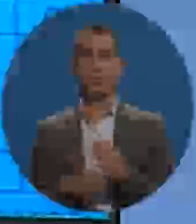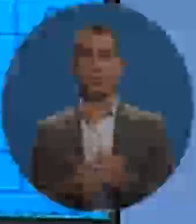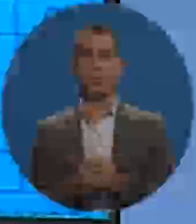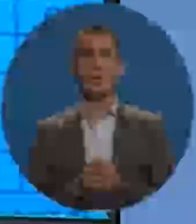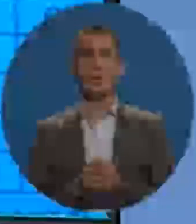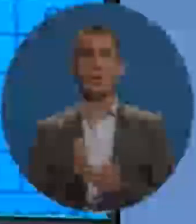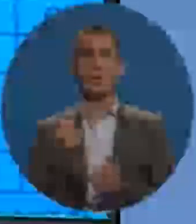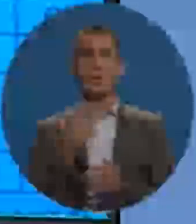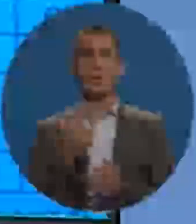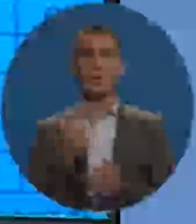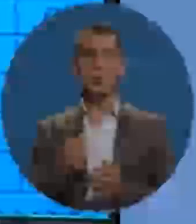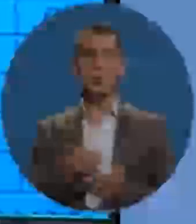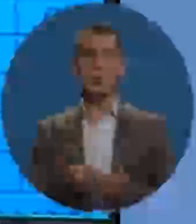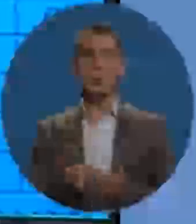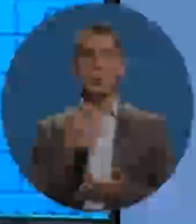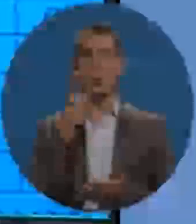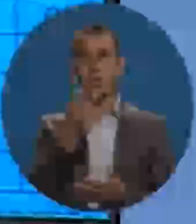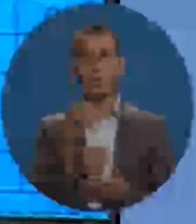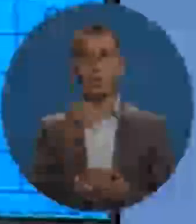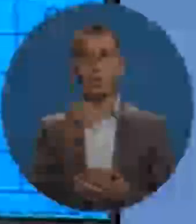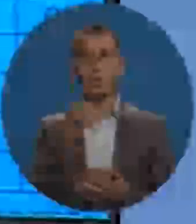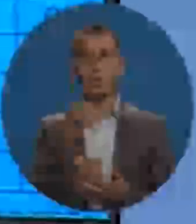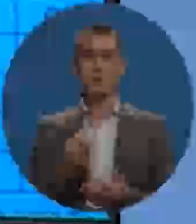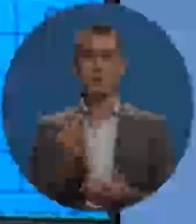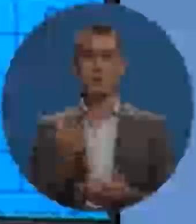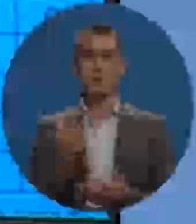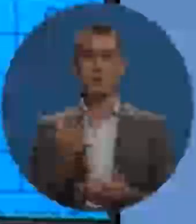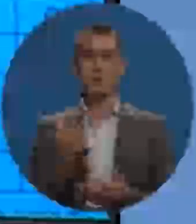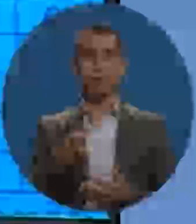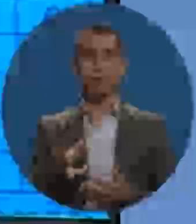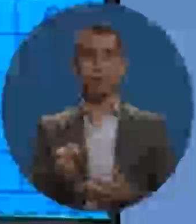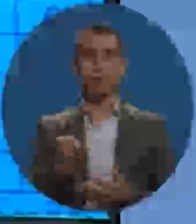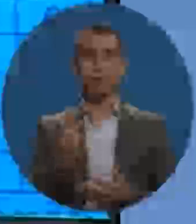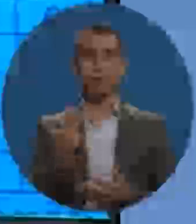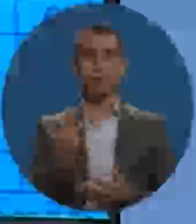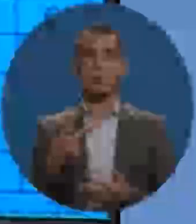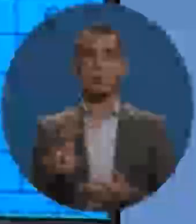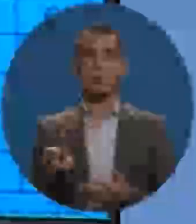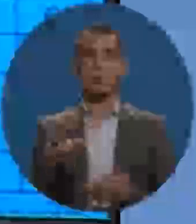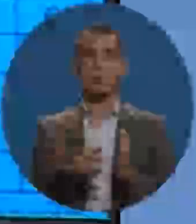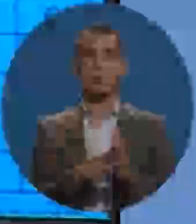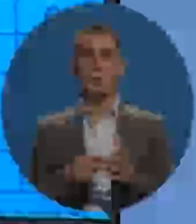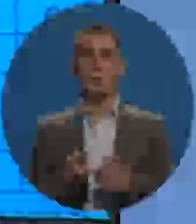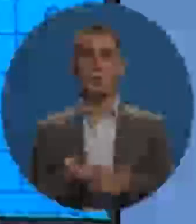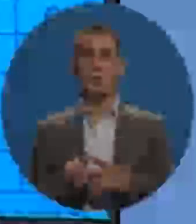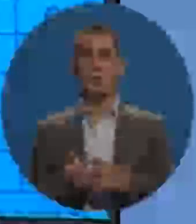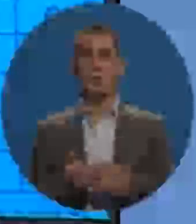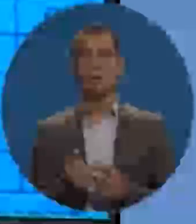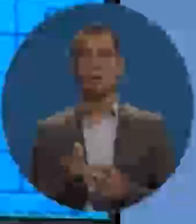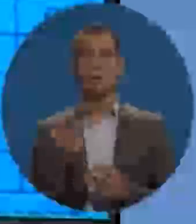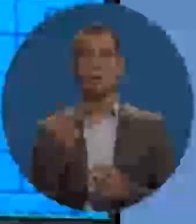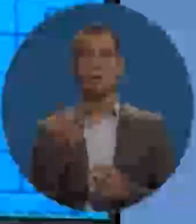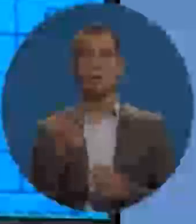ажыратылған. Бірінші мысалды көрейік. 328 саны. Бұл 3 таңбалы сан.